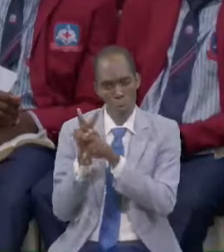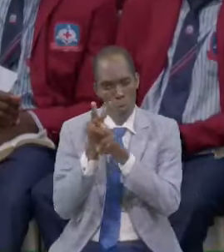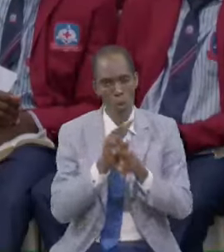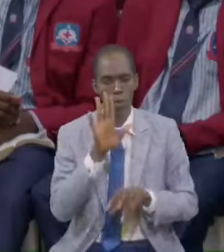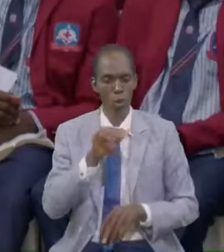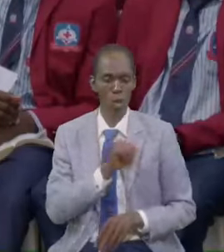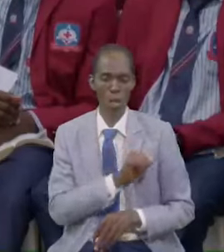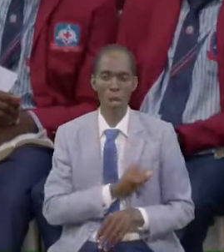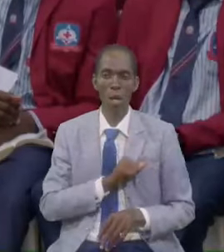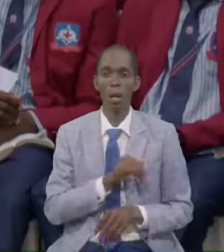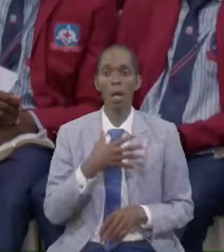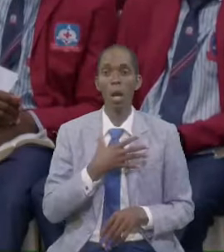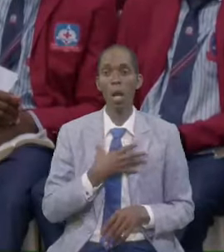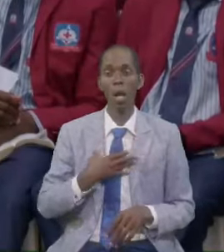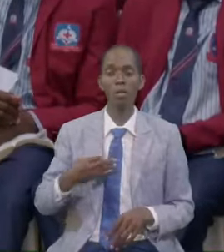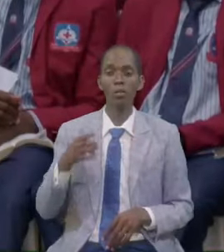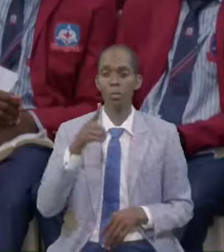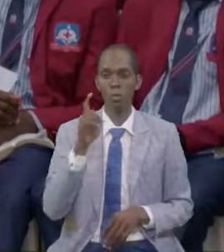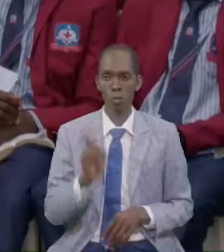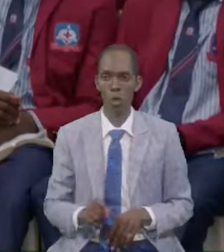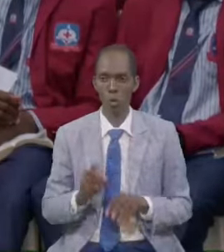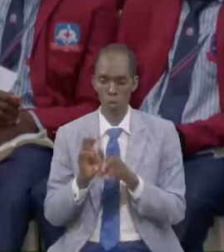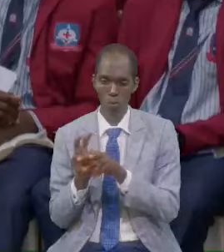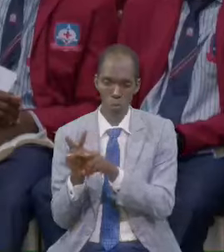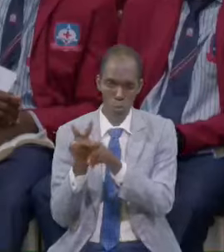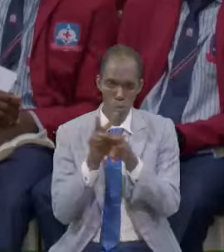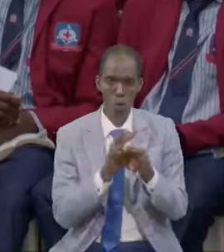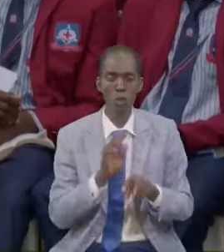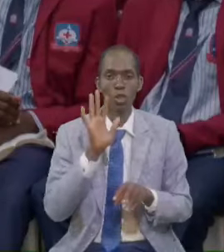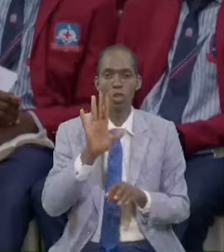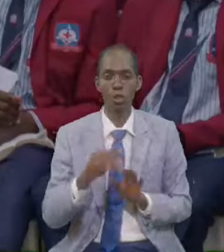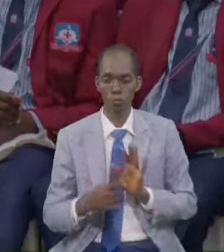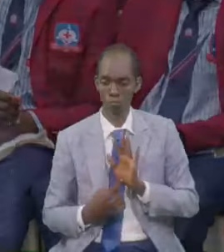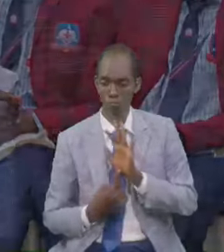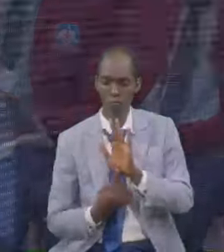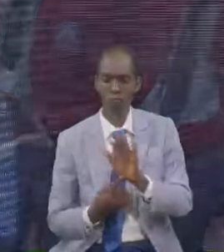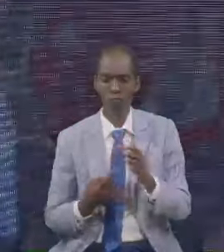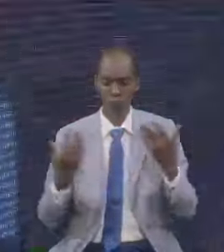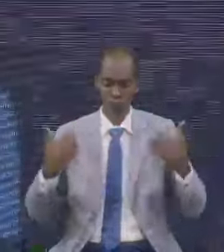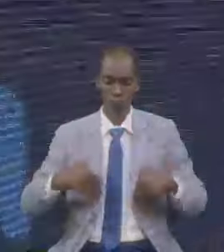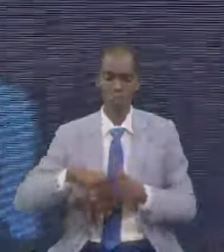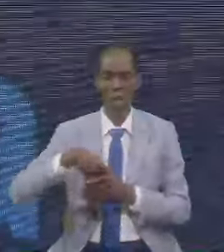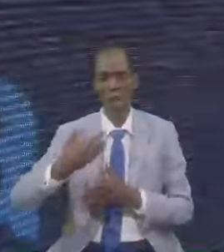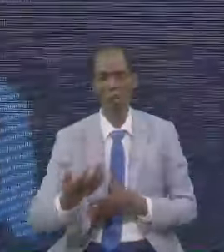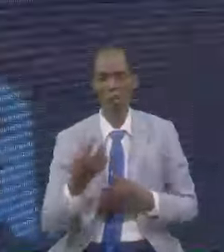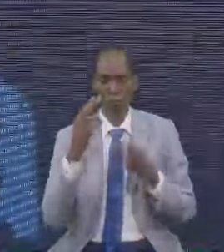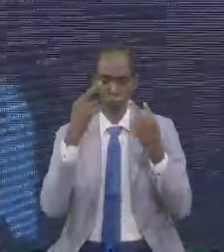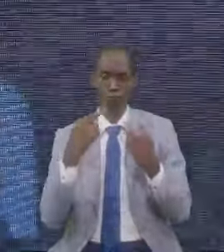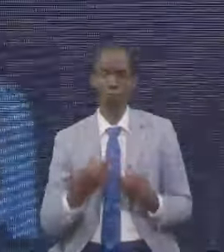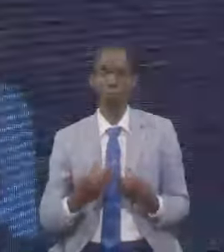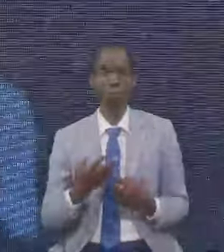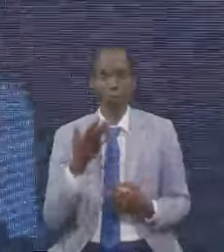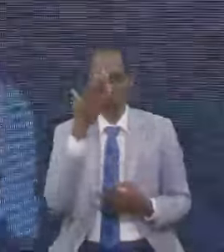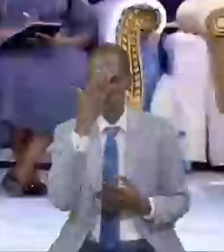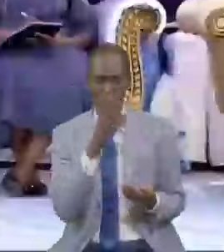you watch your appearance, అలాగే మీ బాహ్య రూపాన్ని కూడా గమనించుకోండి. That's the way doctors dress, ఆ